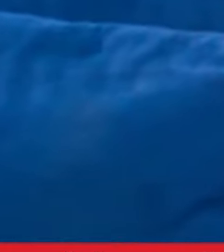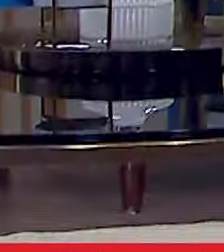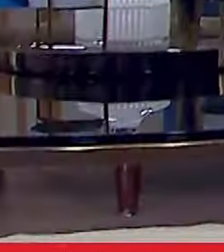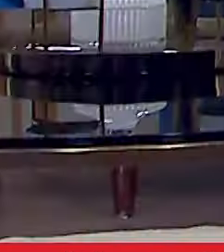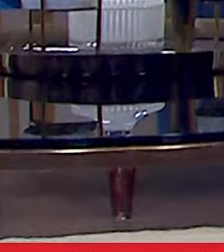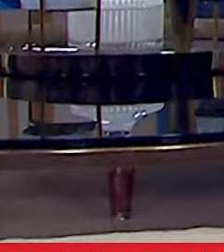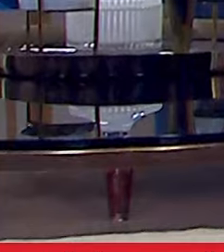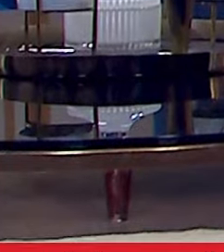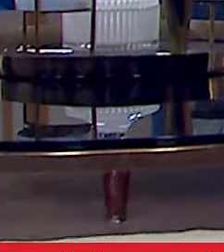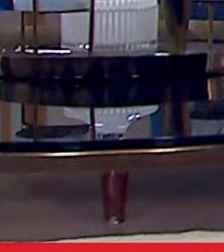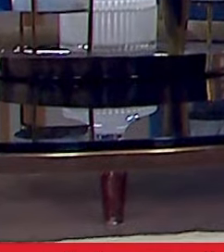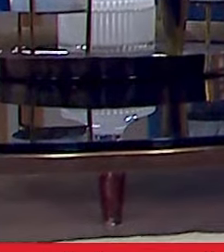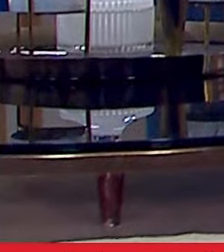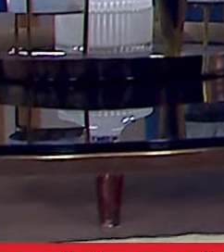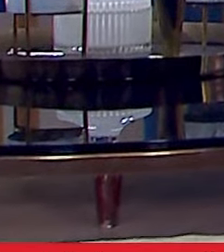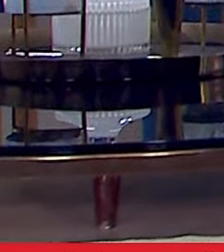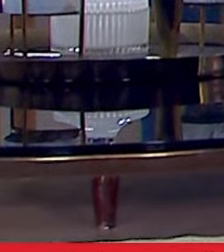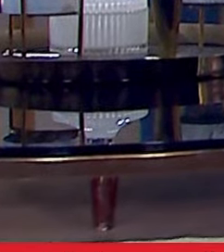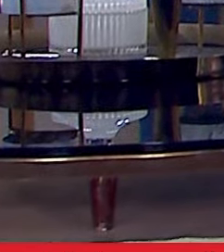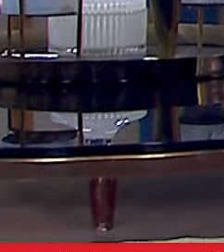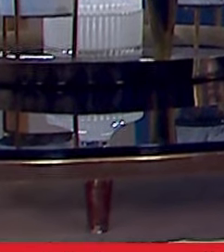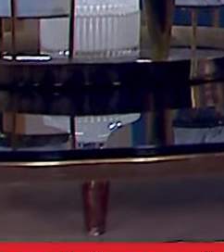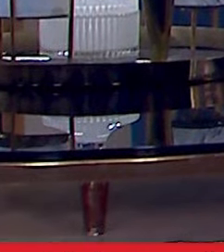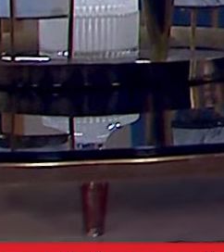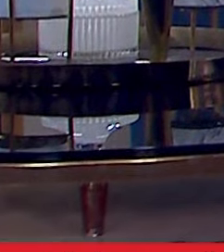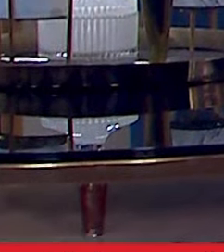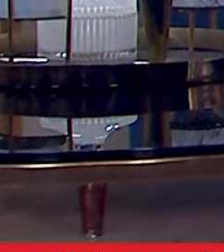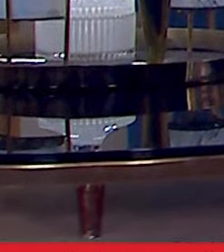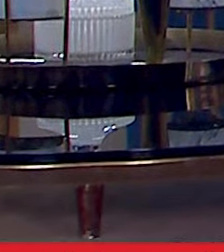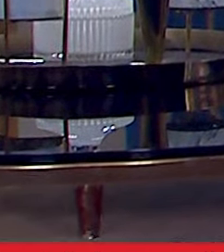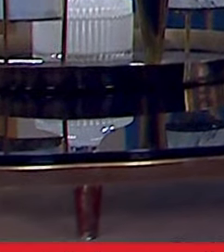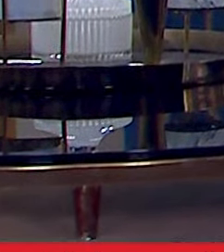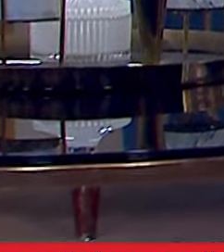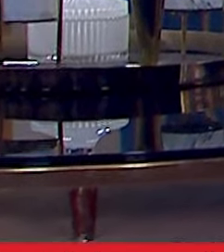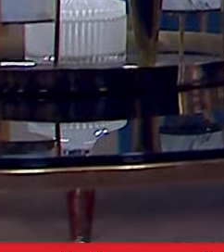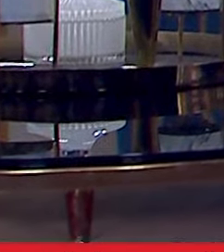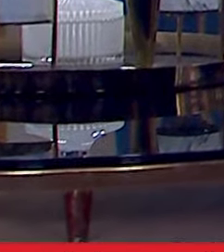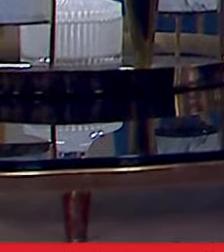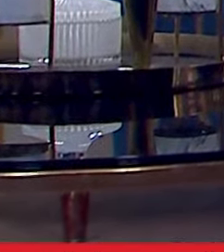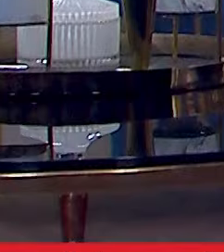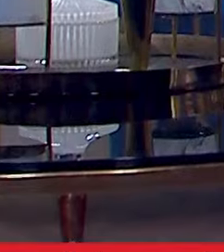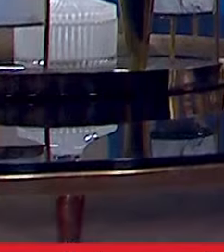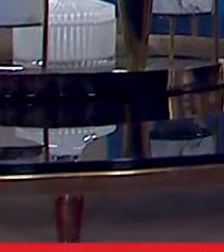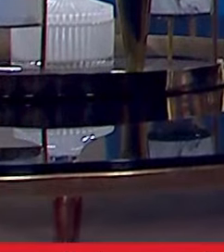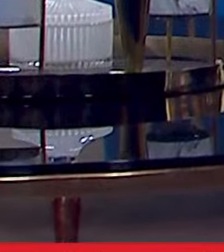الحنون ويفر ويفرفر في رفة